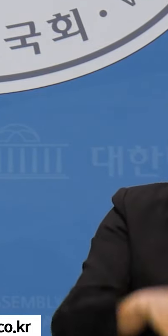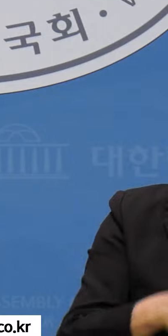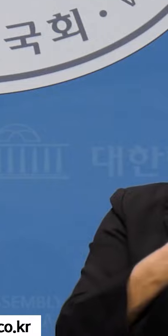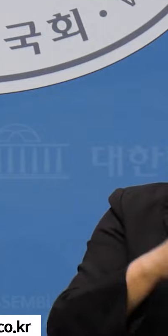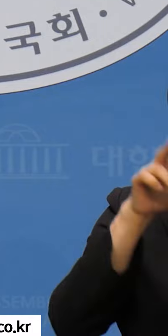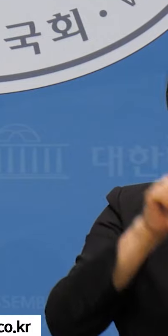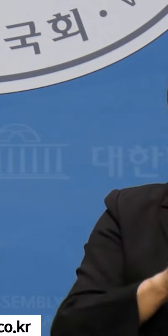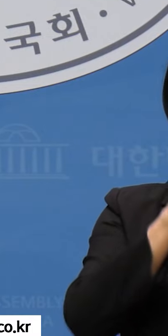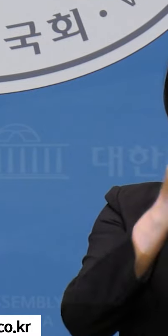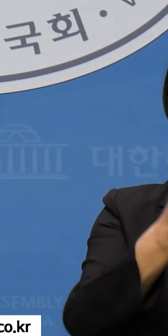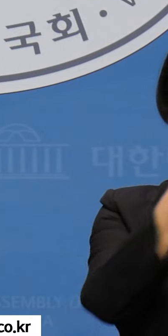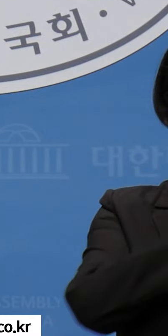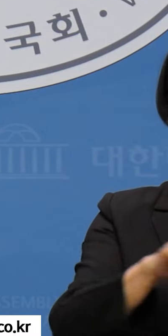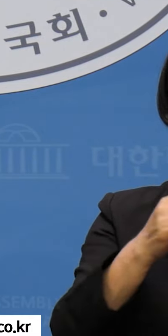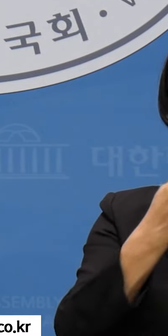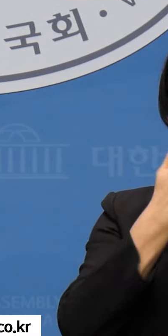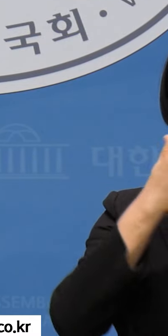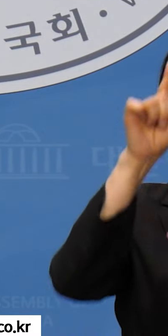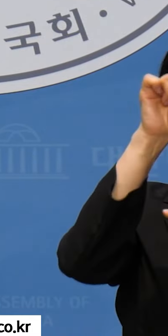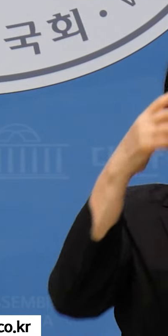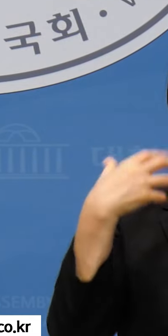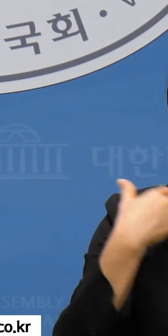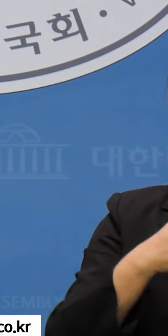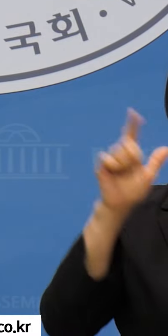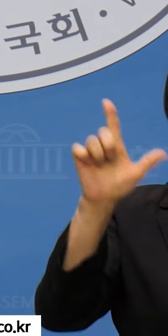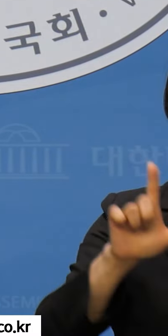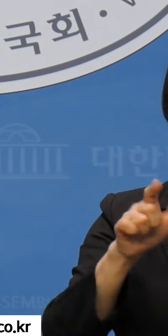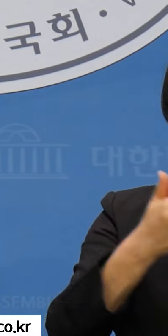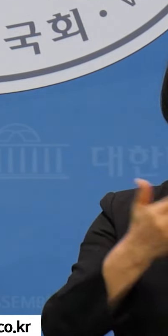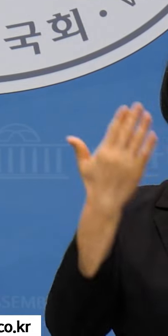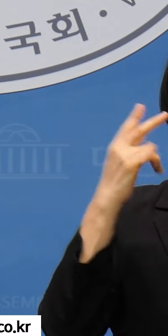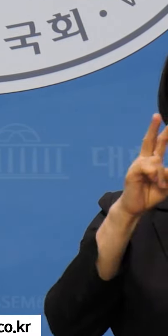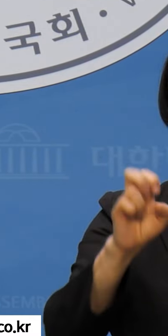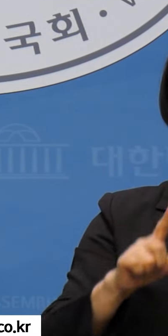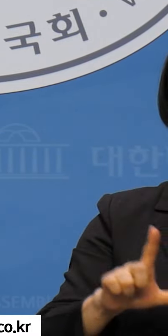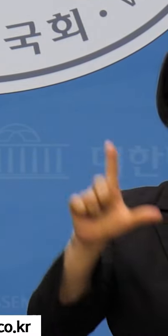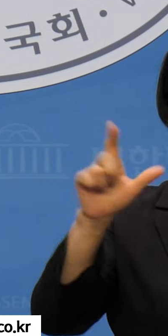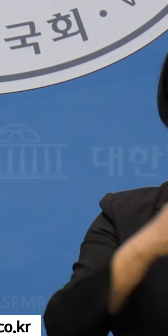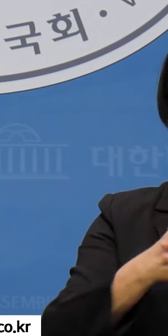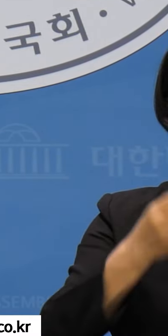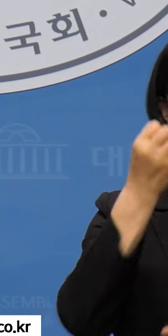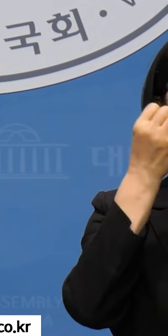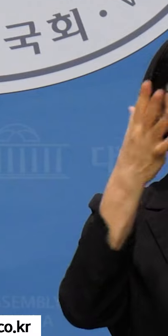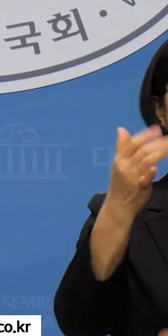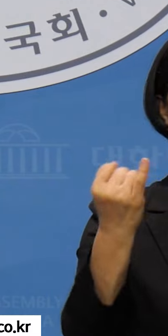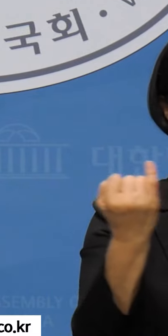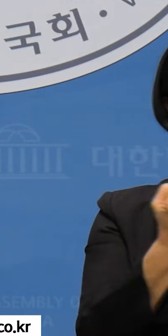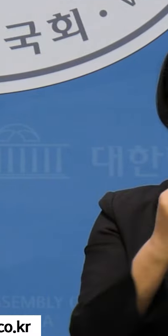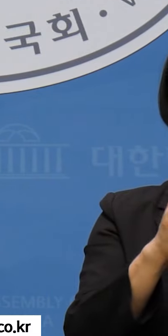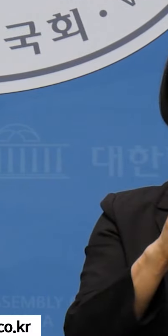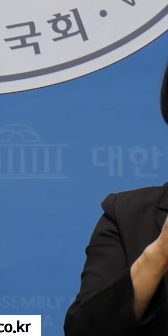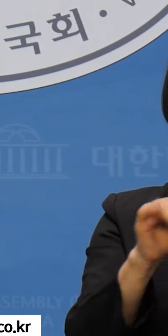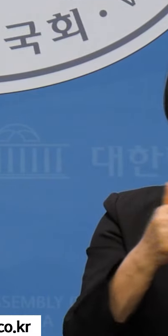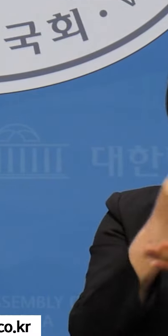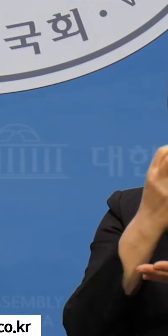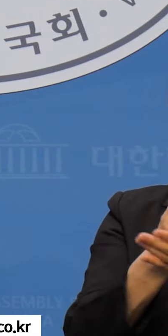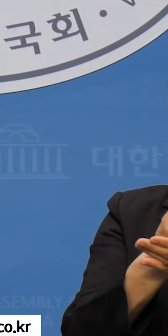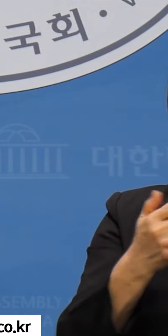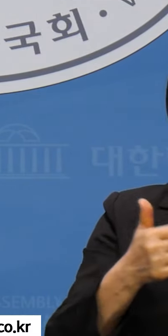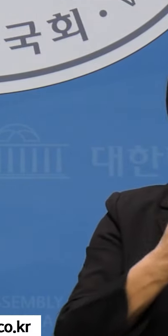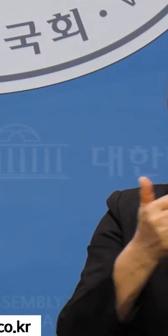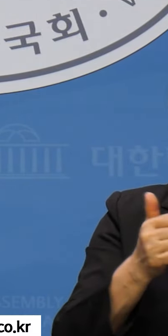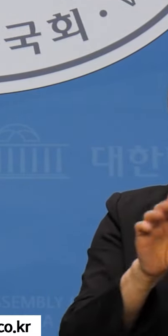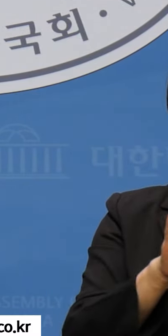시대착오적인 무능 정권의 표상입니다. 지난 21일 8개월 만에 여가위 법안소위가